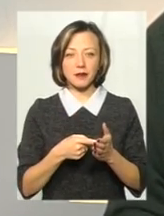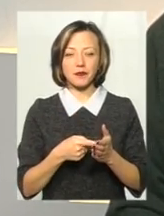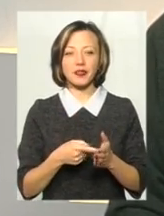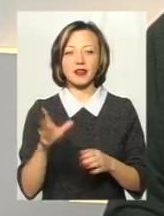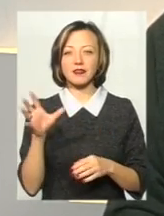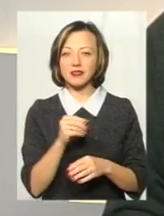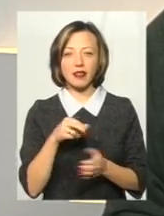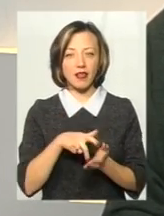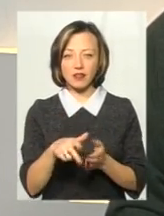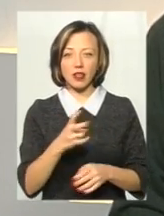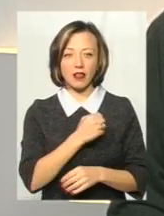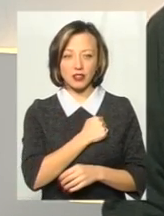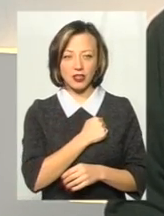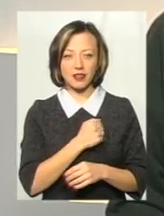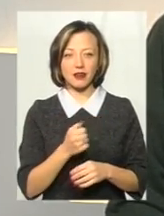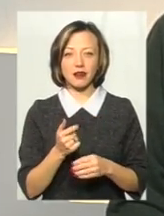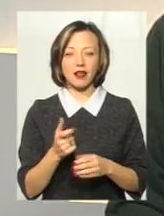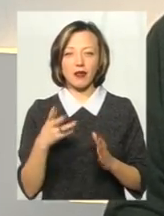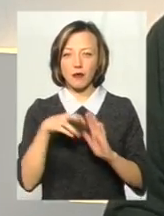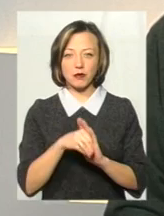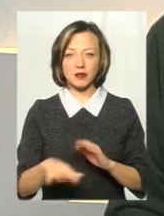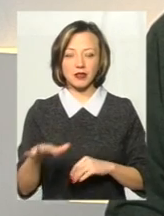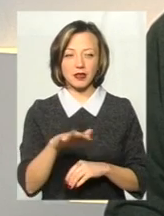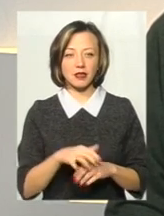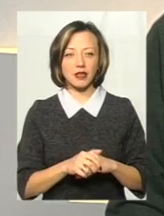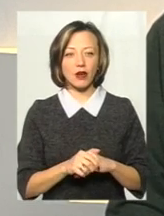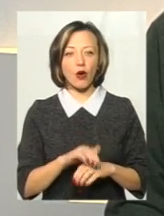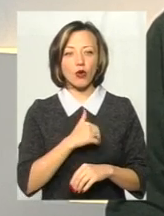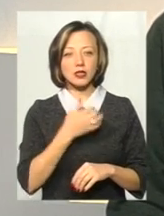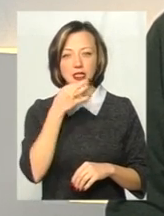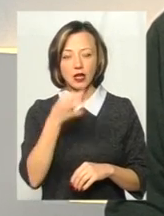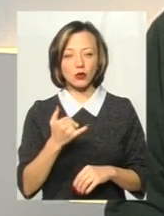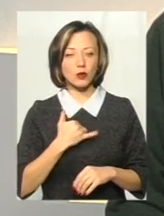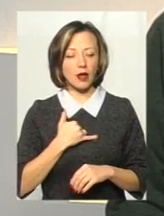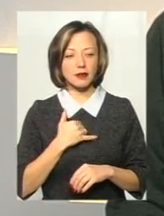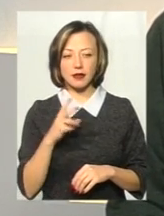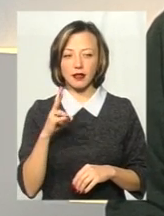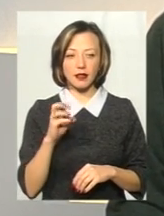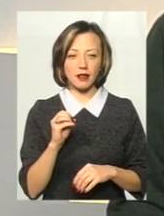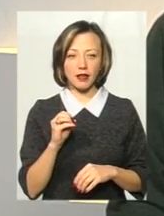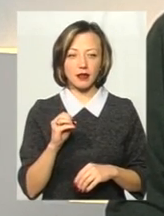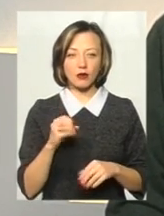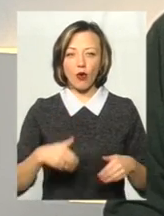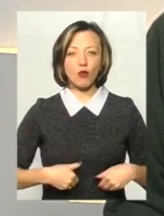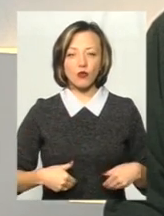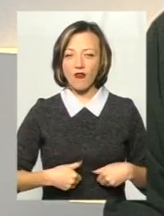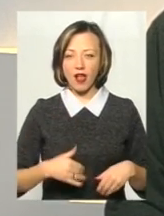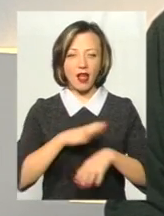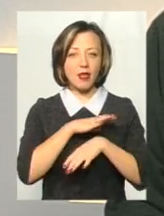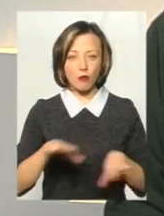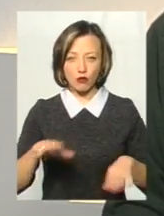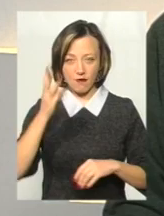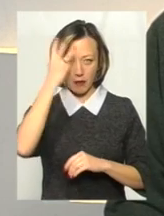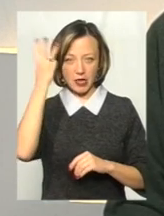Всі не вийшли, на жаль. Не помістилися ви. Я хочу сказати, що в нас не зголодування не було.